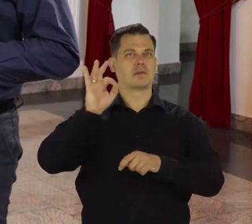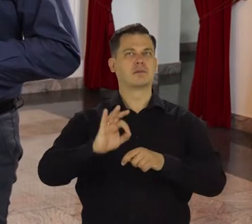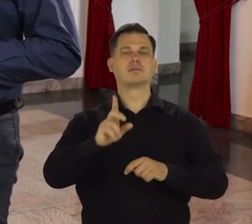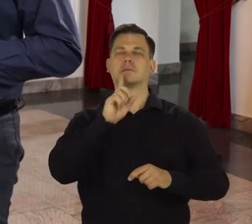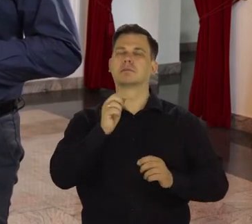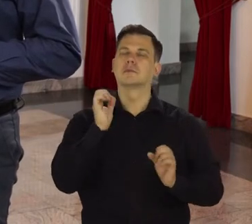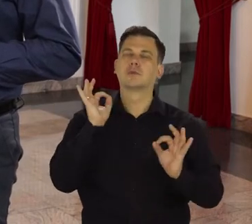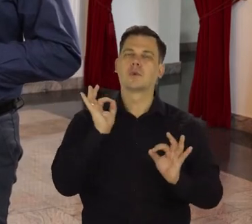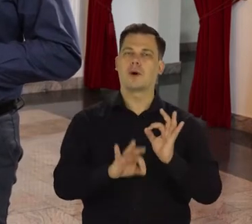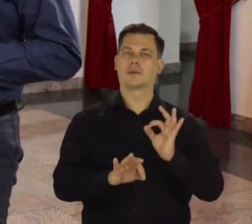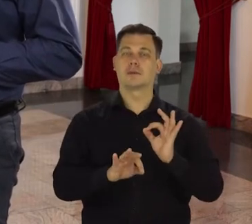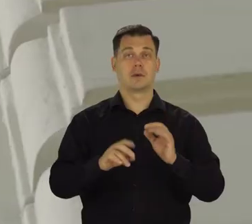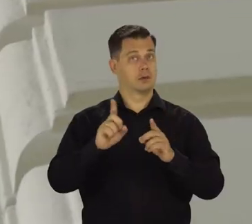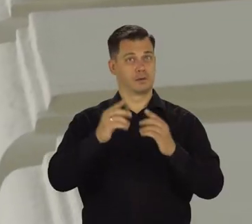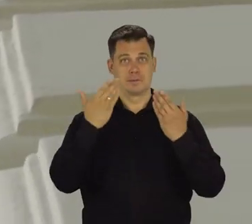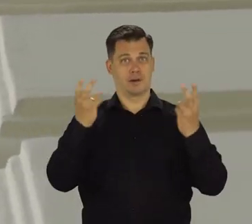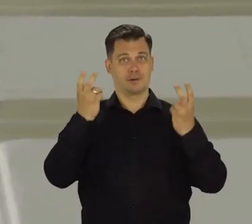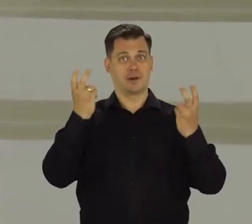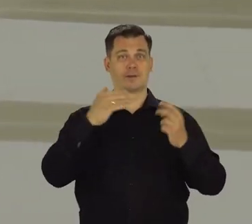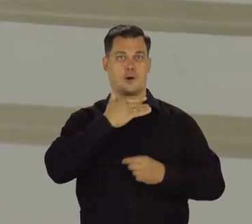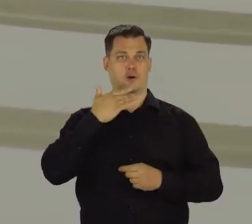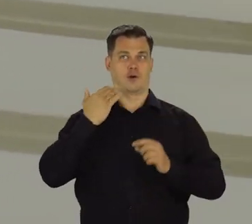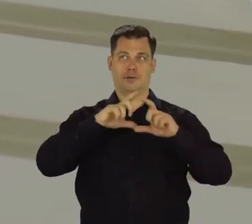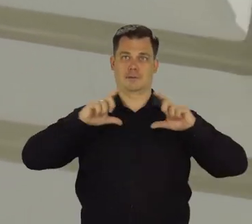architektonicznego, staranność i również